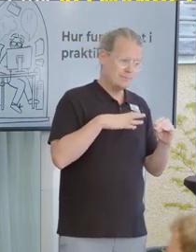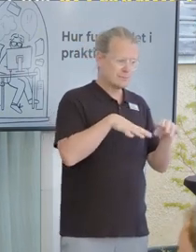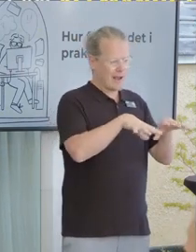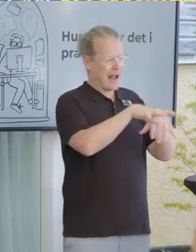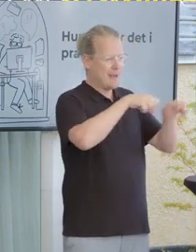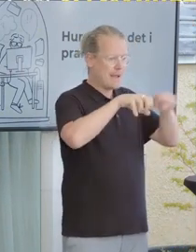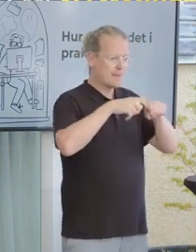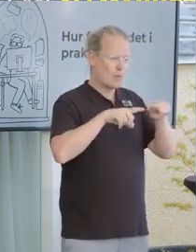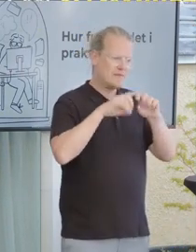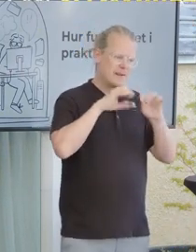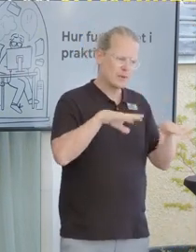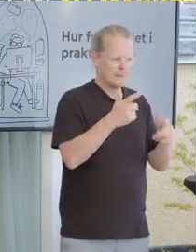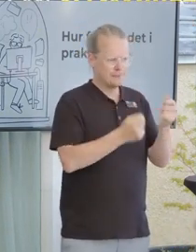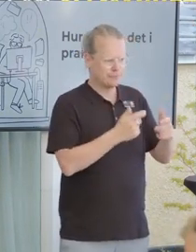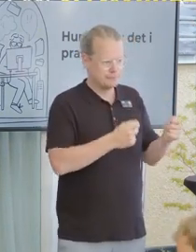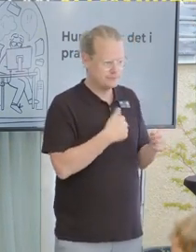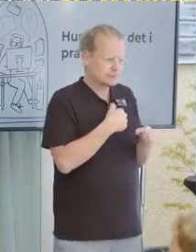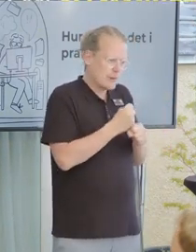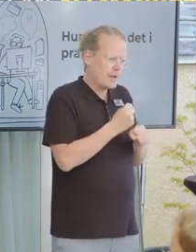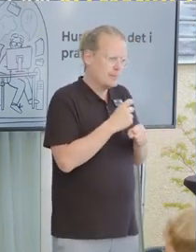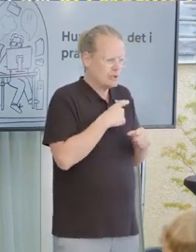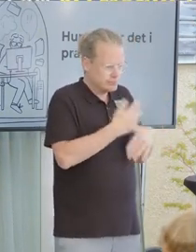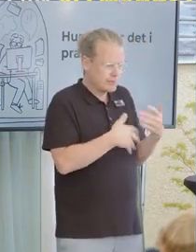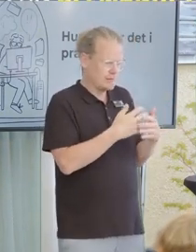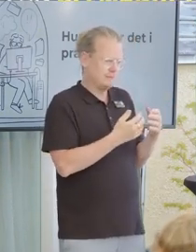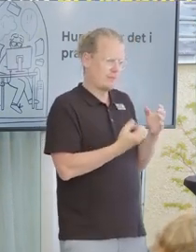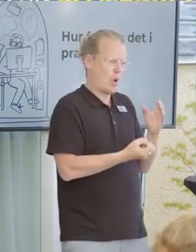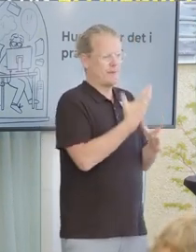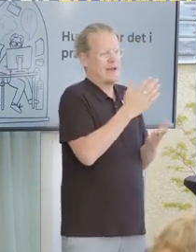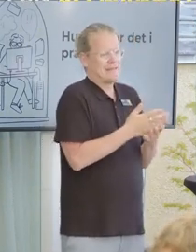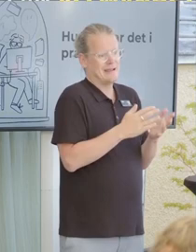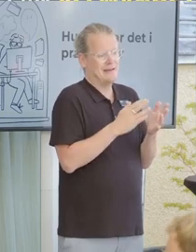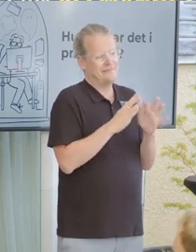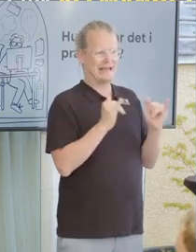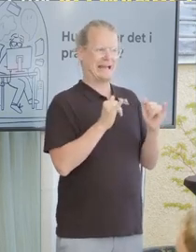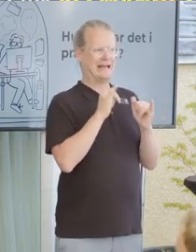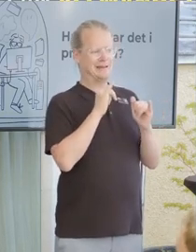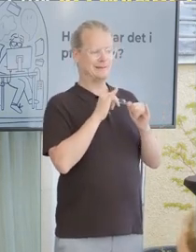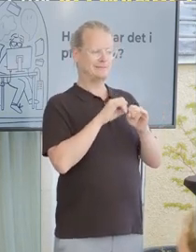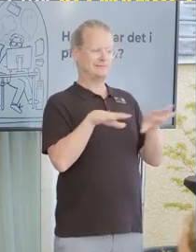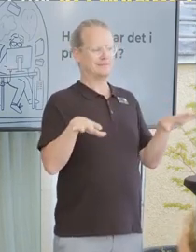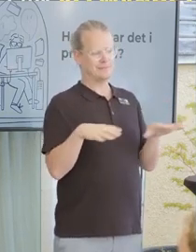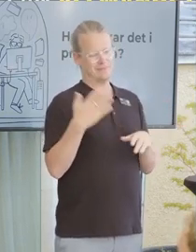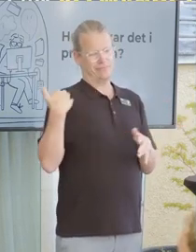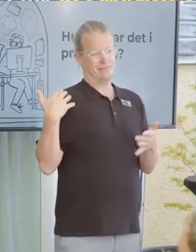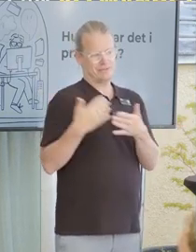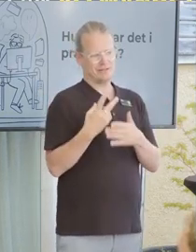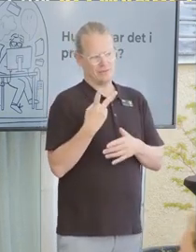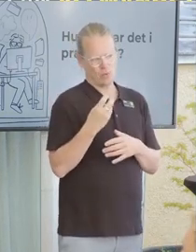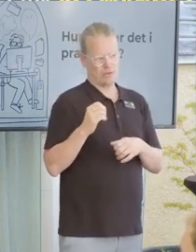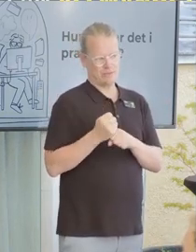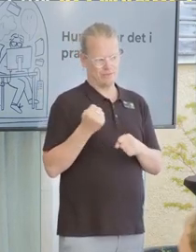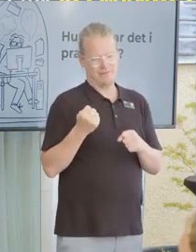jobbar jättemycket med, upphovsrättsfri naturligtvis. Och sen startade vi då 2019 KB-lab. Det ska man komma ihåg att det är 4 år